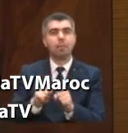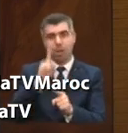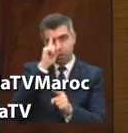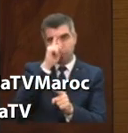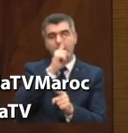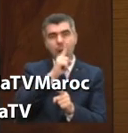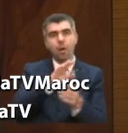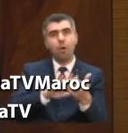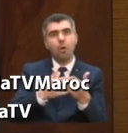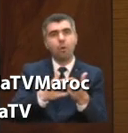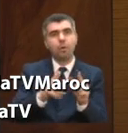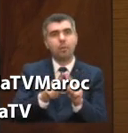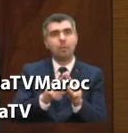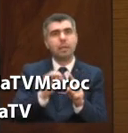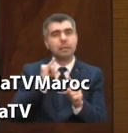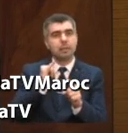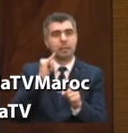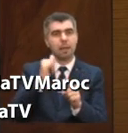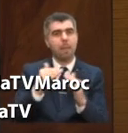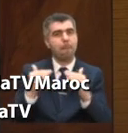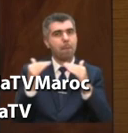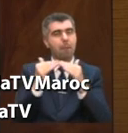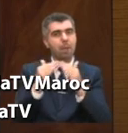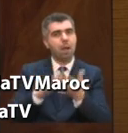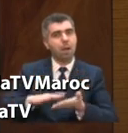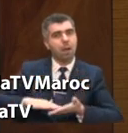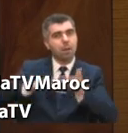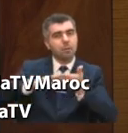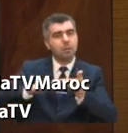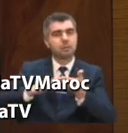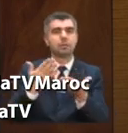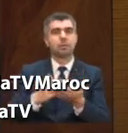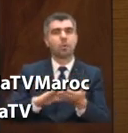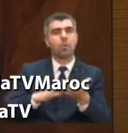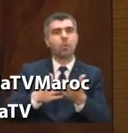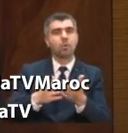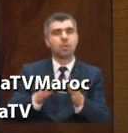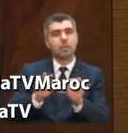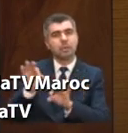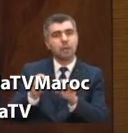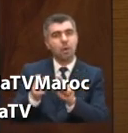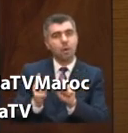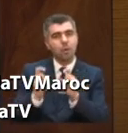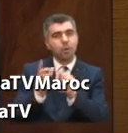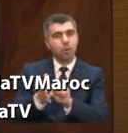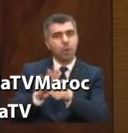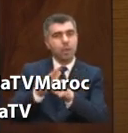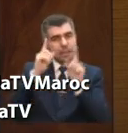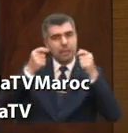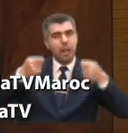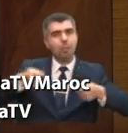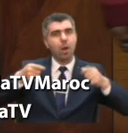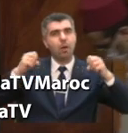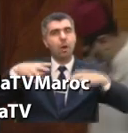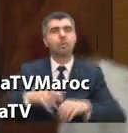ان نكون جميعا في مستوى وفي الموعد في الموعد ان شاء الله ديال تجاوز هذه الازمه والتابعات ديالها. شكرا لكم والسلام عليكم ورحمه